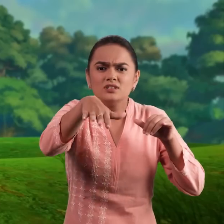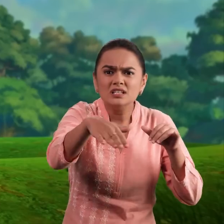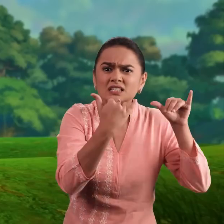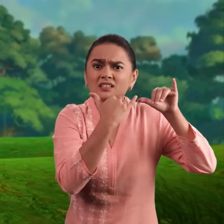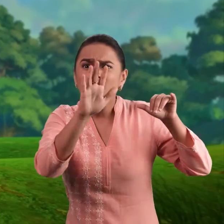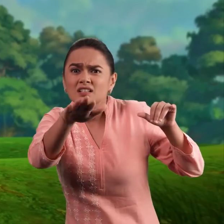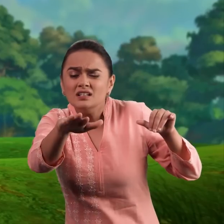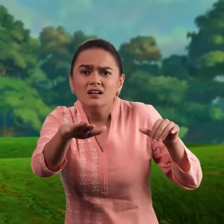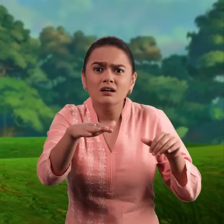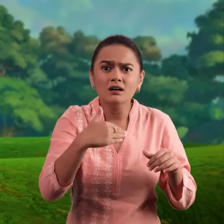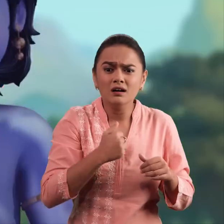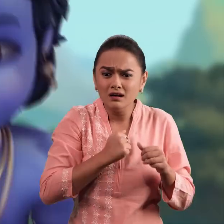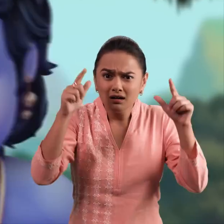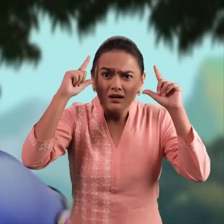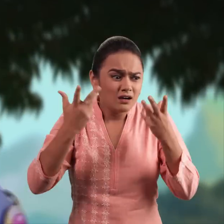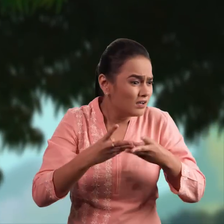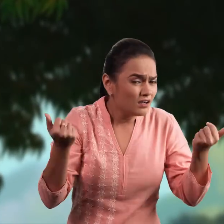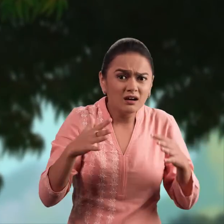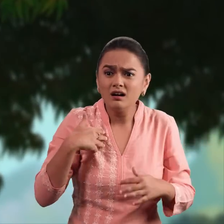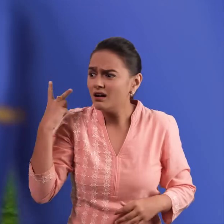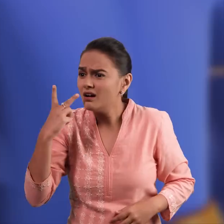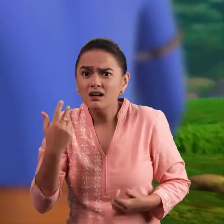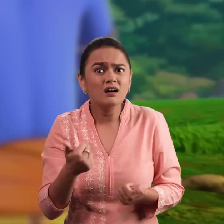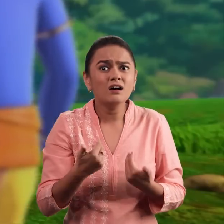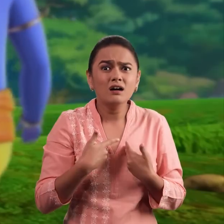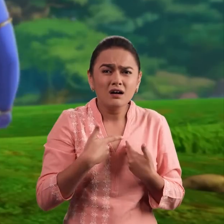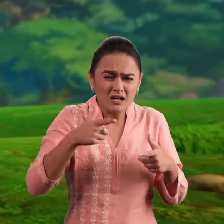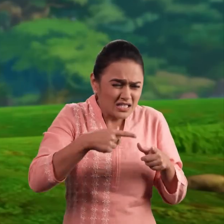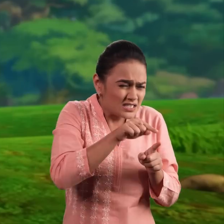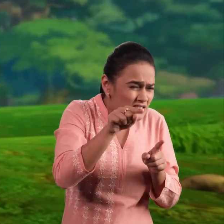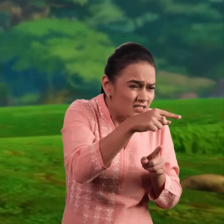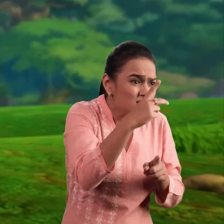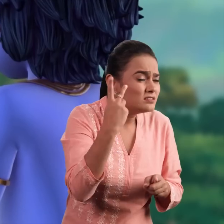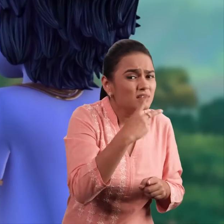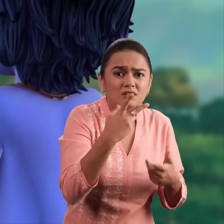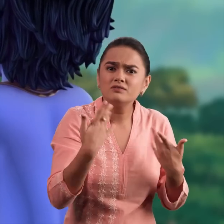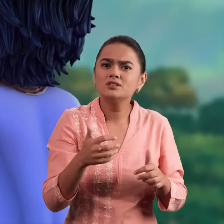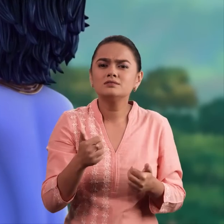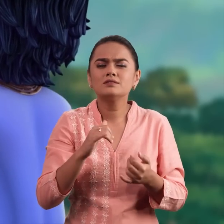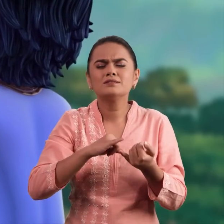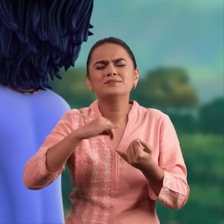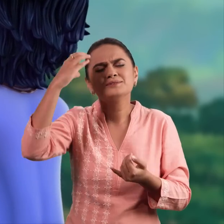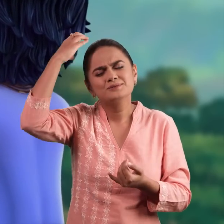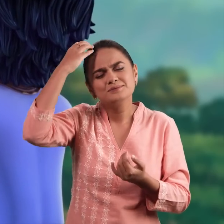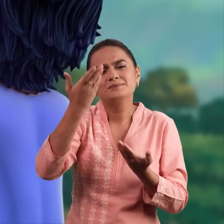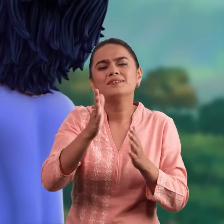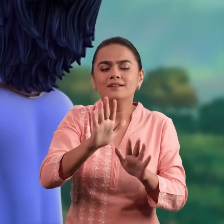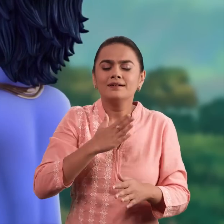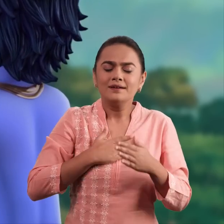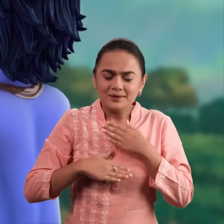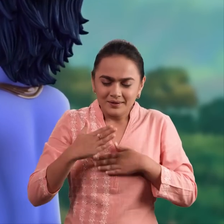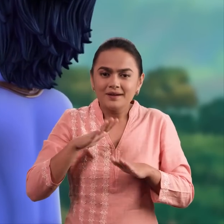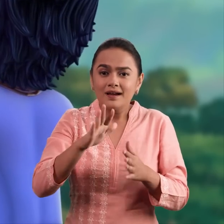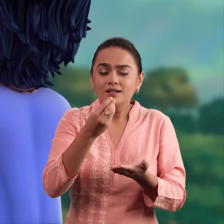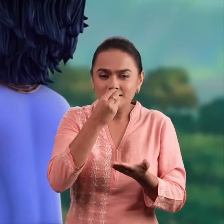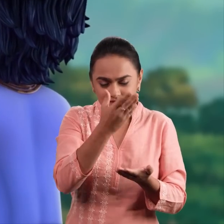कृष्णा, कृष्णा, मेरे बछड़े कहीं नहीं मिल रहे, मैंने उन्हें सभी और ढूंढ लिया। ओ सुबाला, जरा सांस